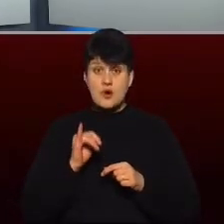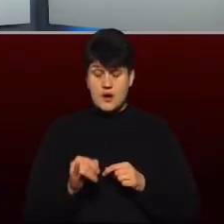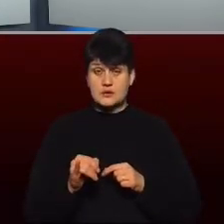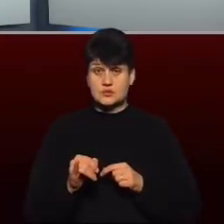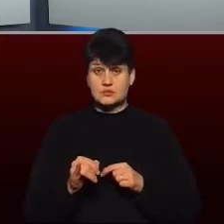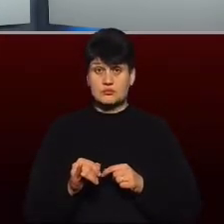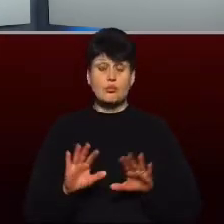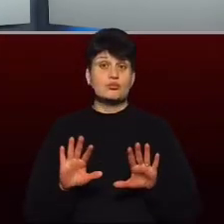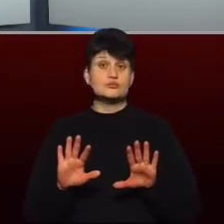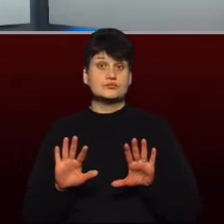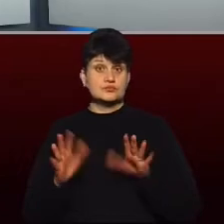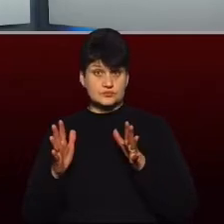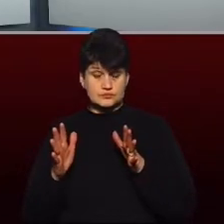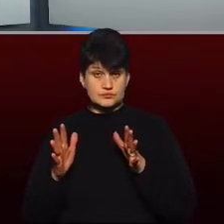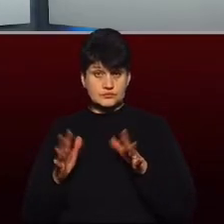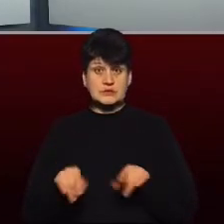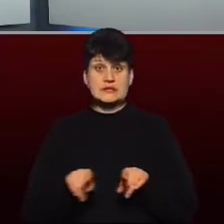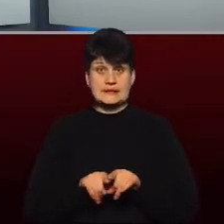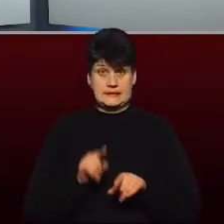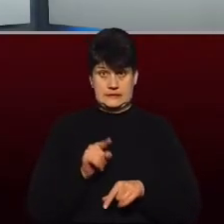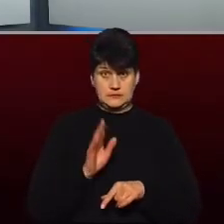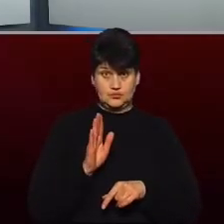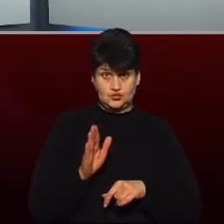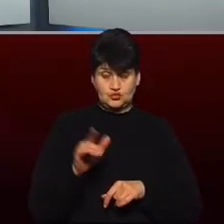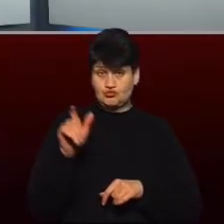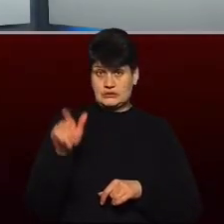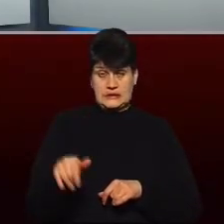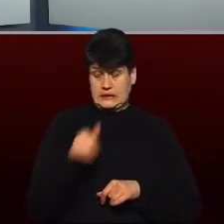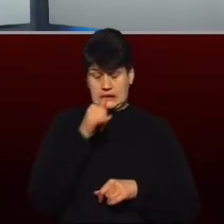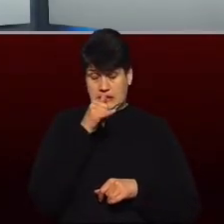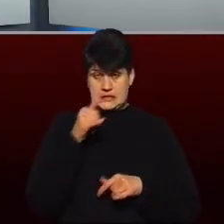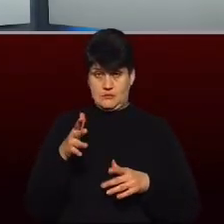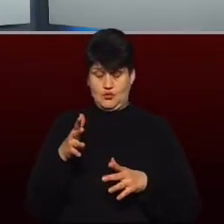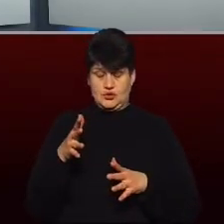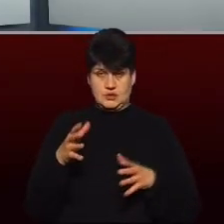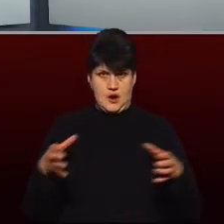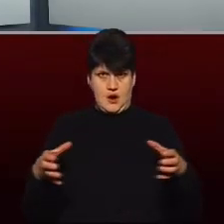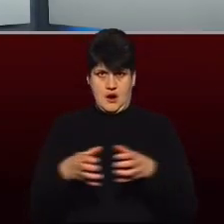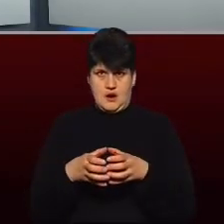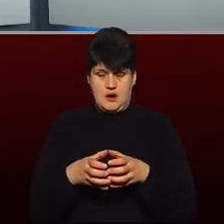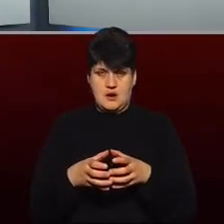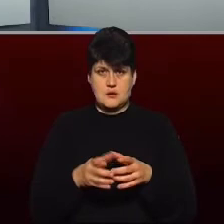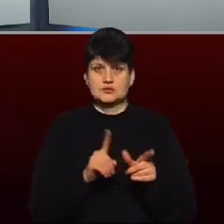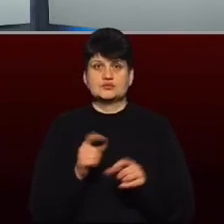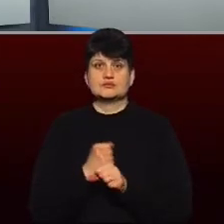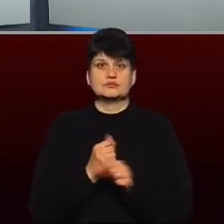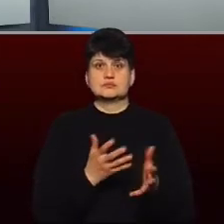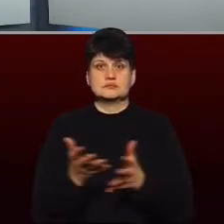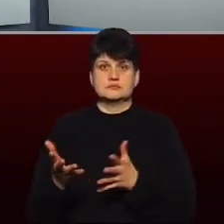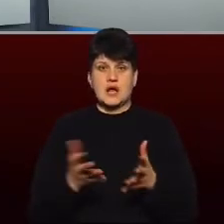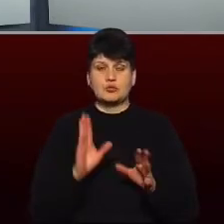разі такого сценарію людина не зможе мобілізувати себе, розумієте? І вона буде в